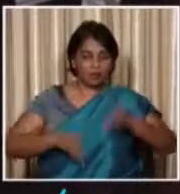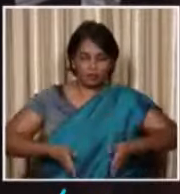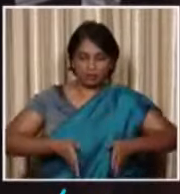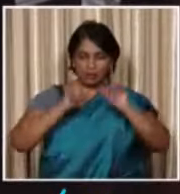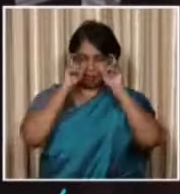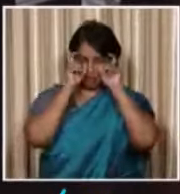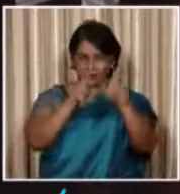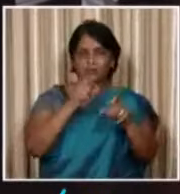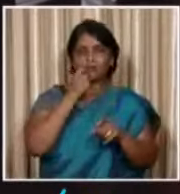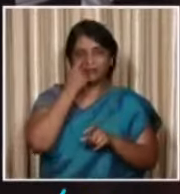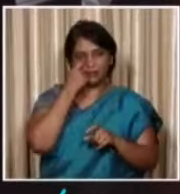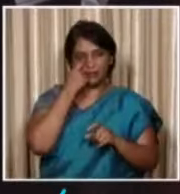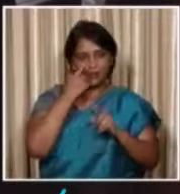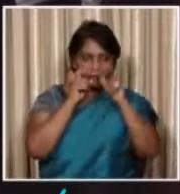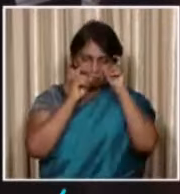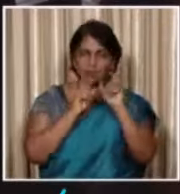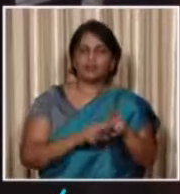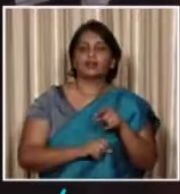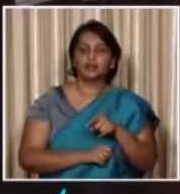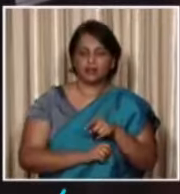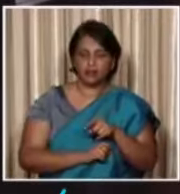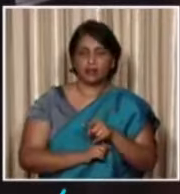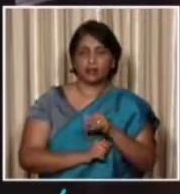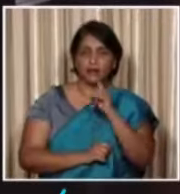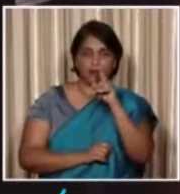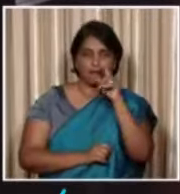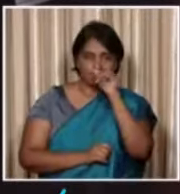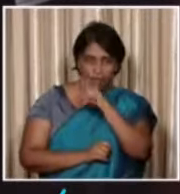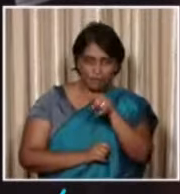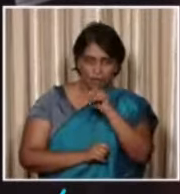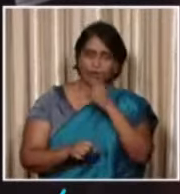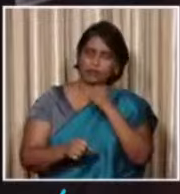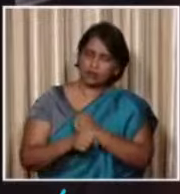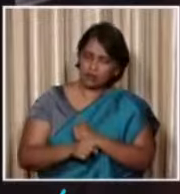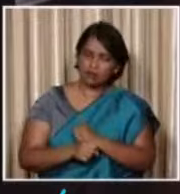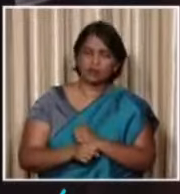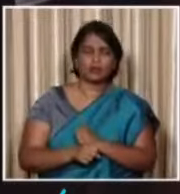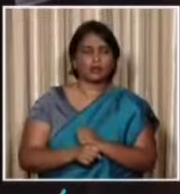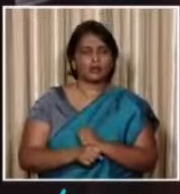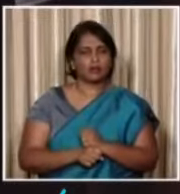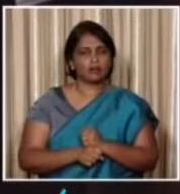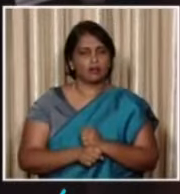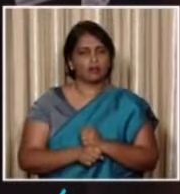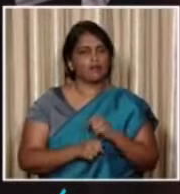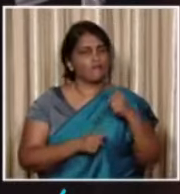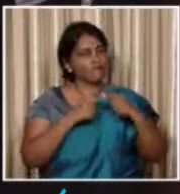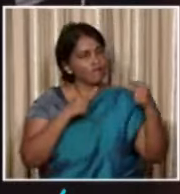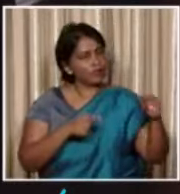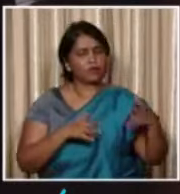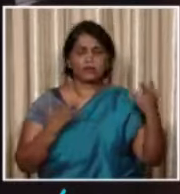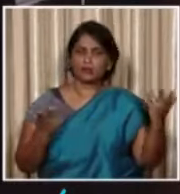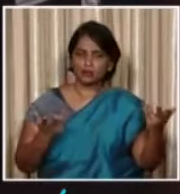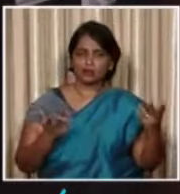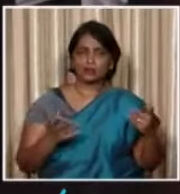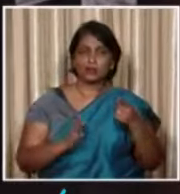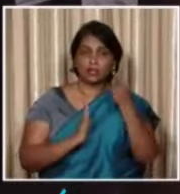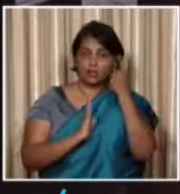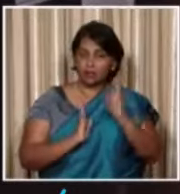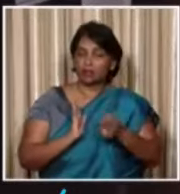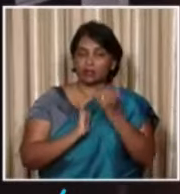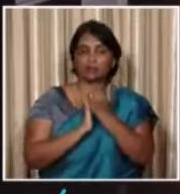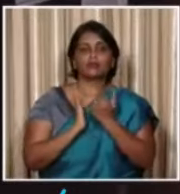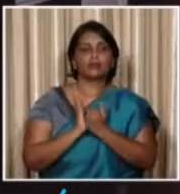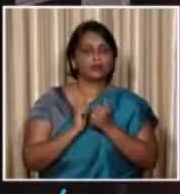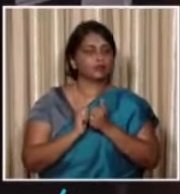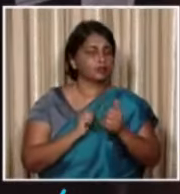දිහා බලාගෙන ඉන්න මේක දිහා බලාගෙන වැරදි නම් ආණ්ඩුවේ උනත් වැරදි නම් විපක්ෂේ උනත් තමන්නේ ස්ථාවර නියෝග වලට